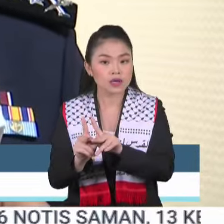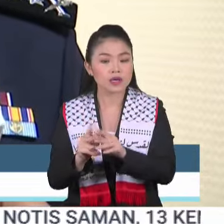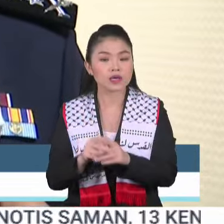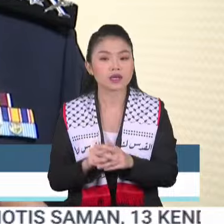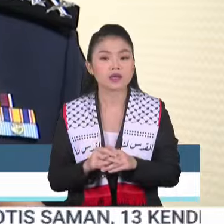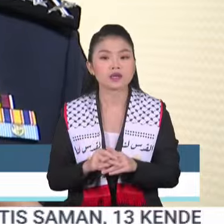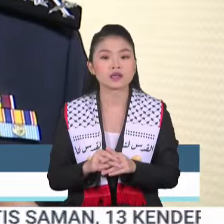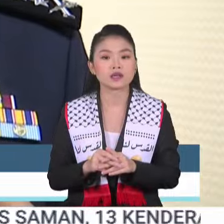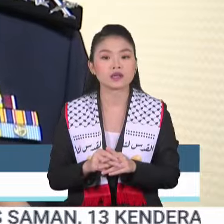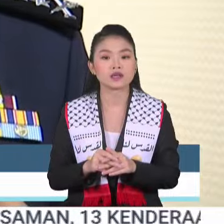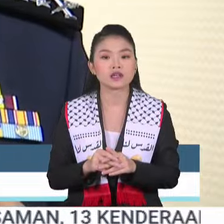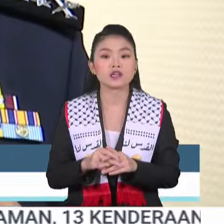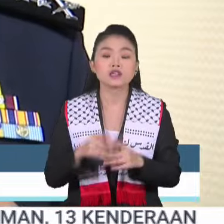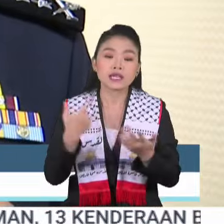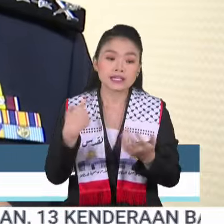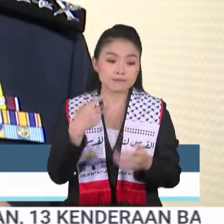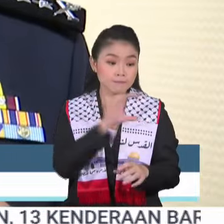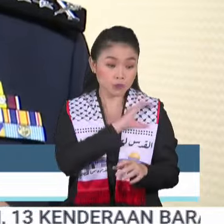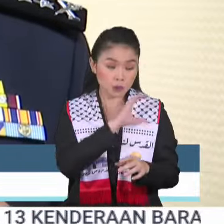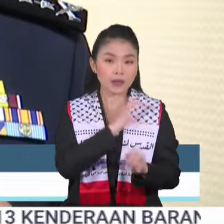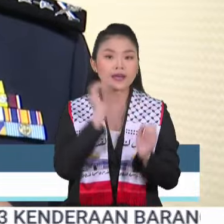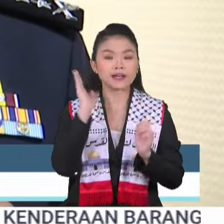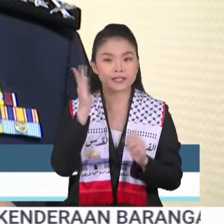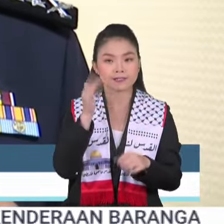ke rumah-rumah tersebut